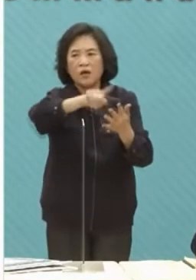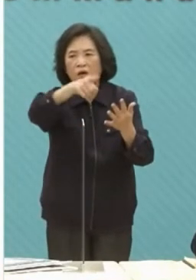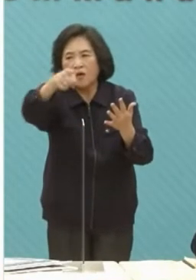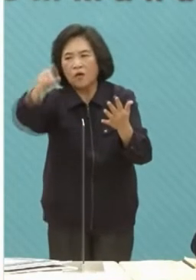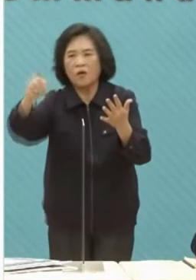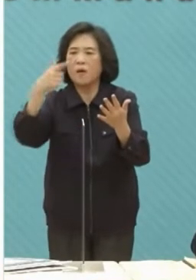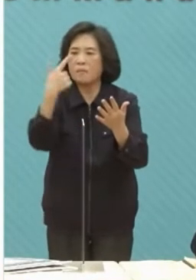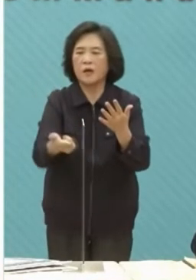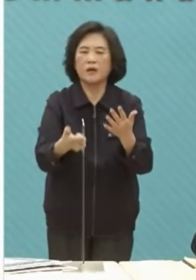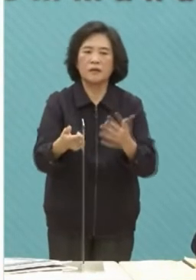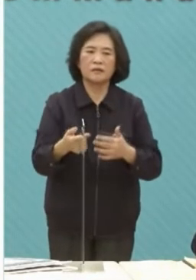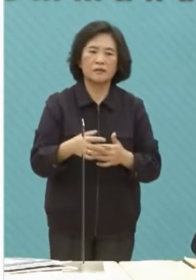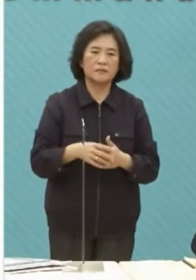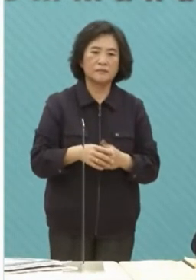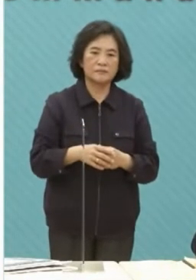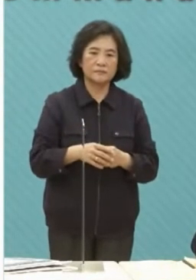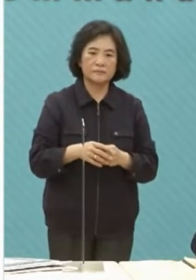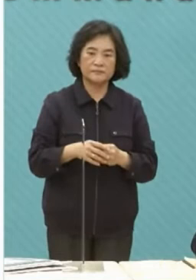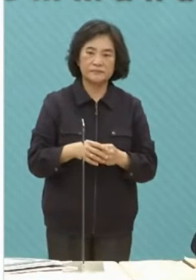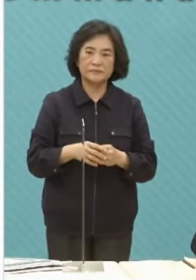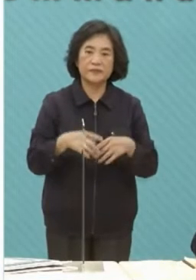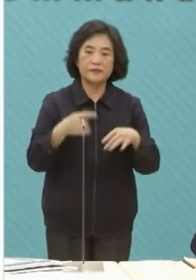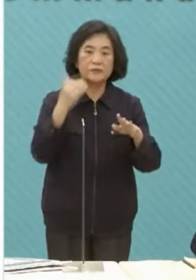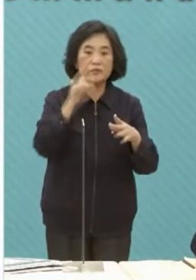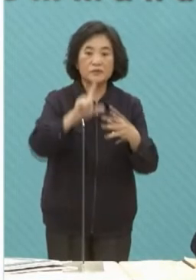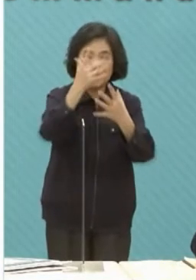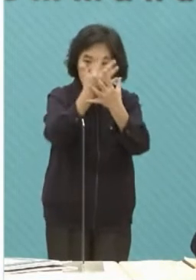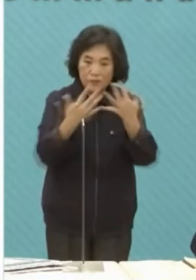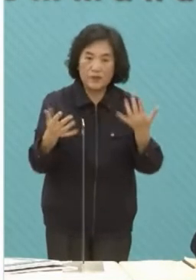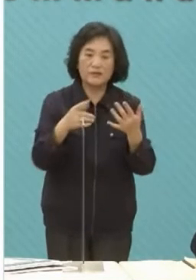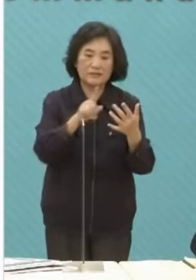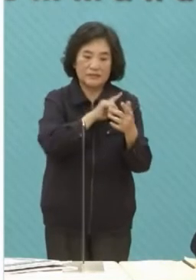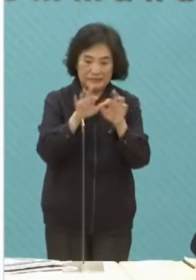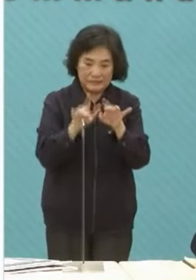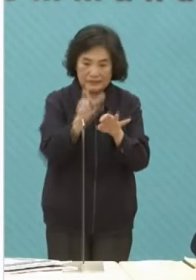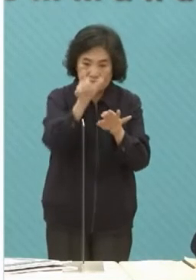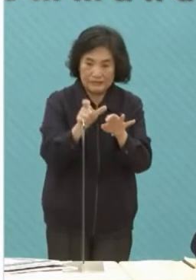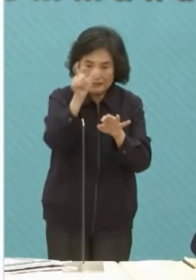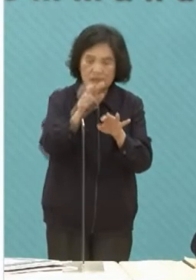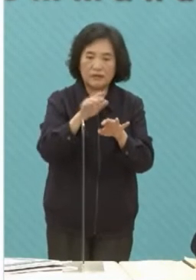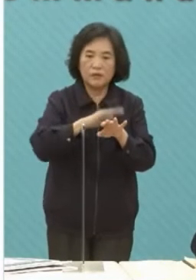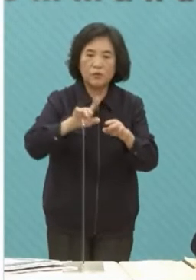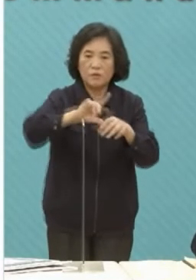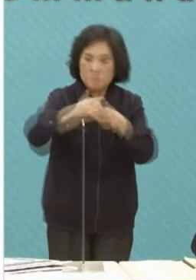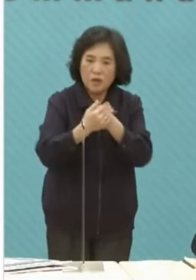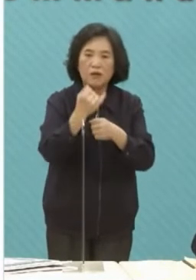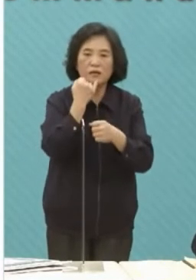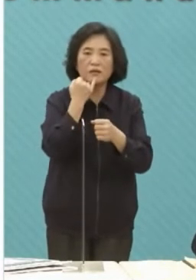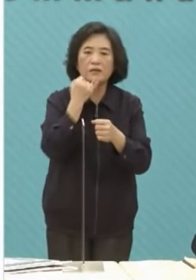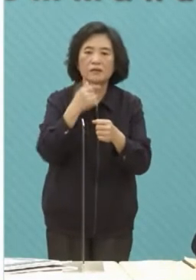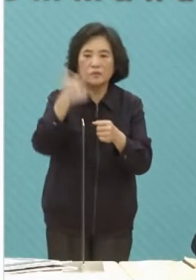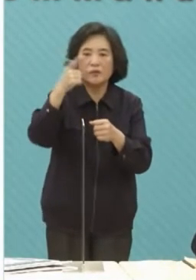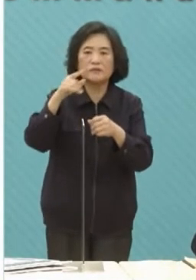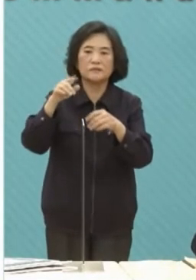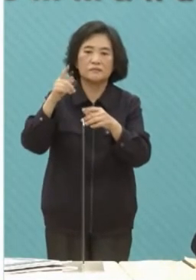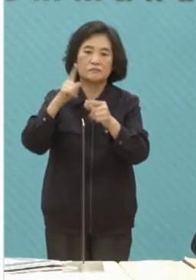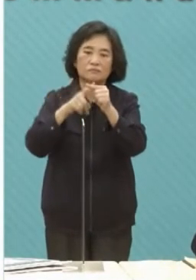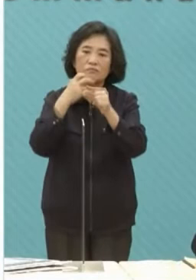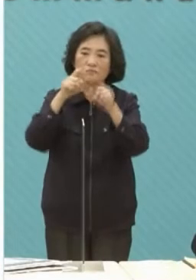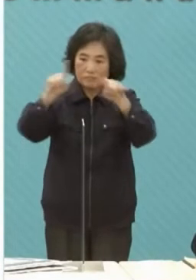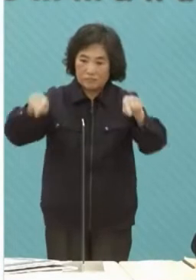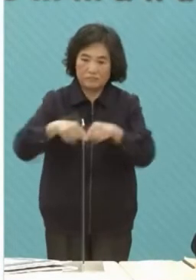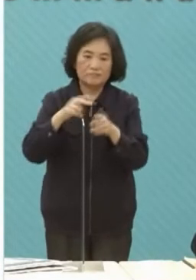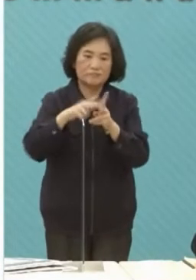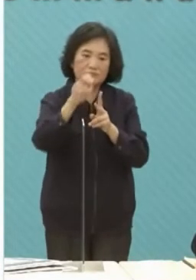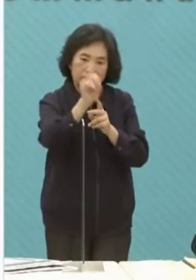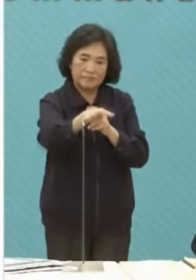业安置的时候才能提到，所以上网回报的速度会影响到居隔书开立的 快慢。所以第一个